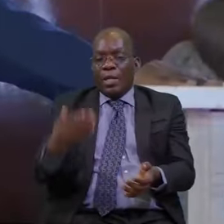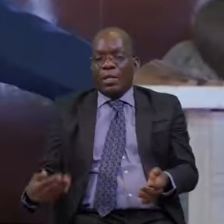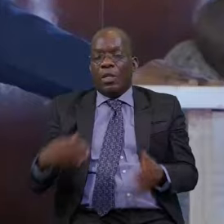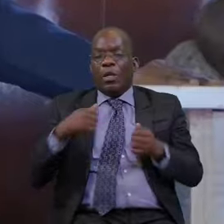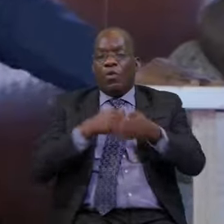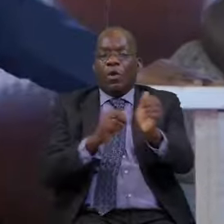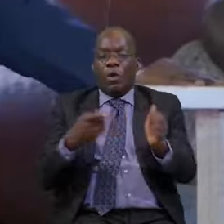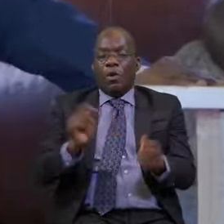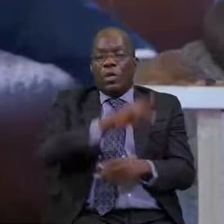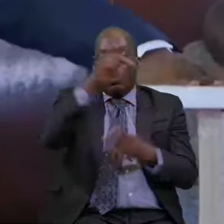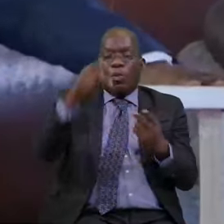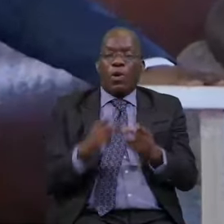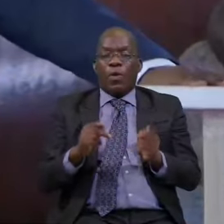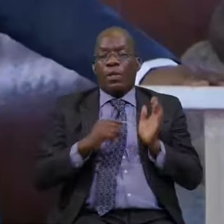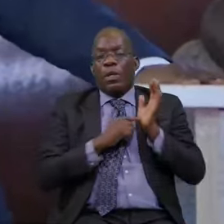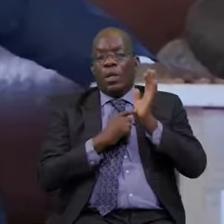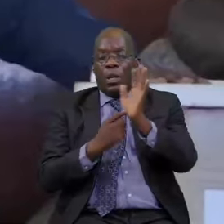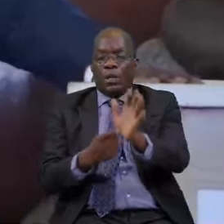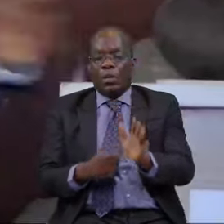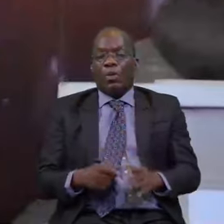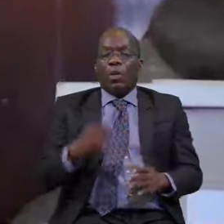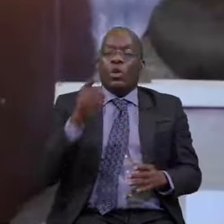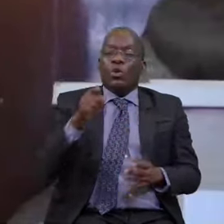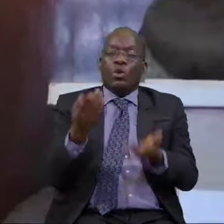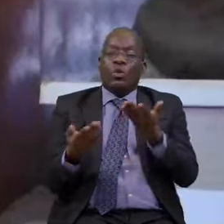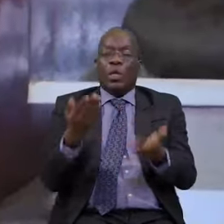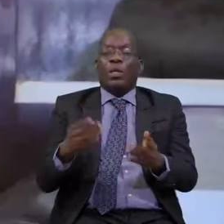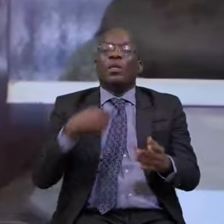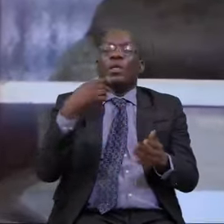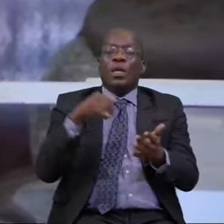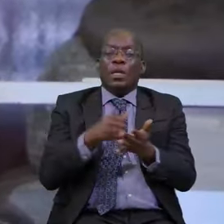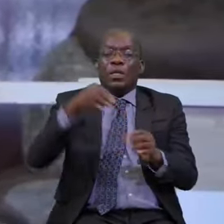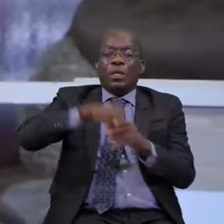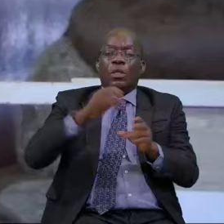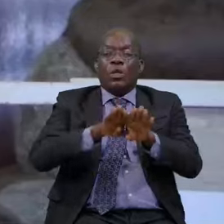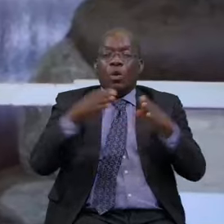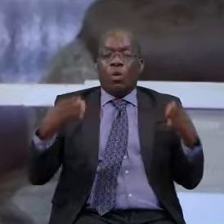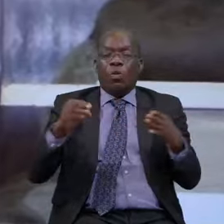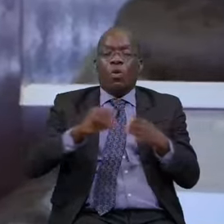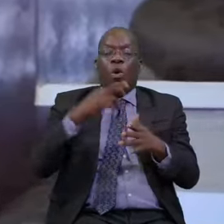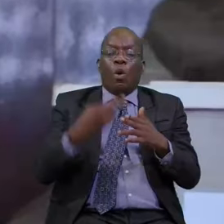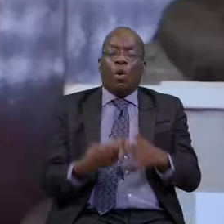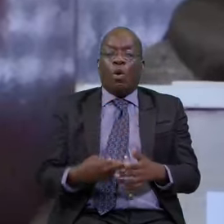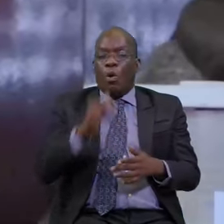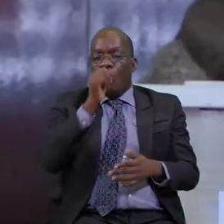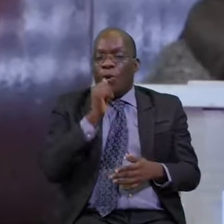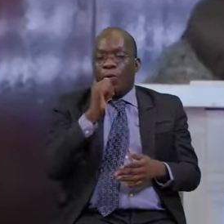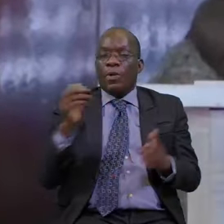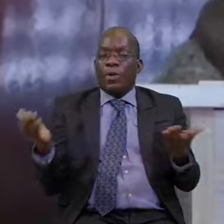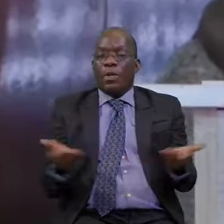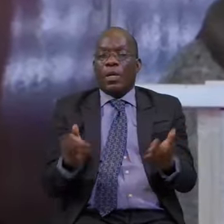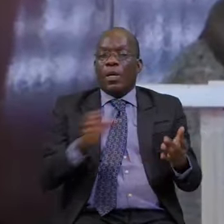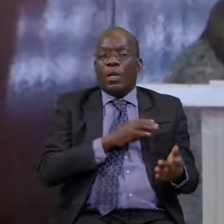Et que vous disiez cela en privé ou en public, ici Christ nous est